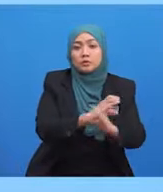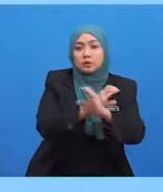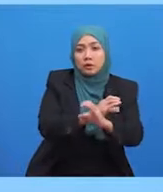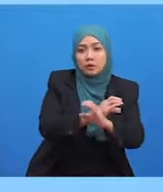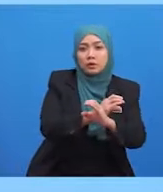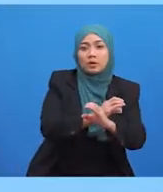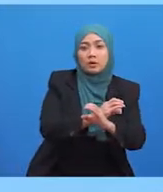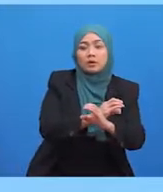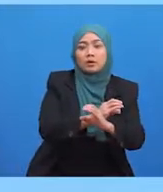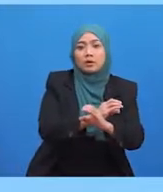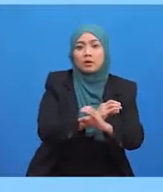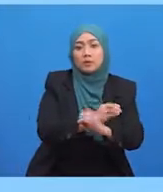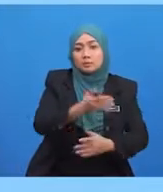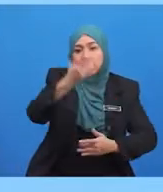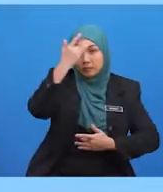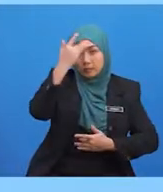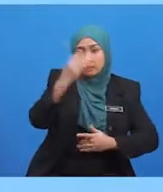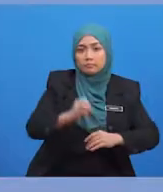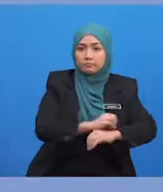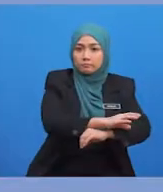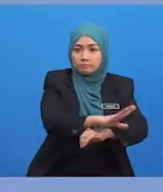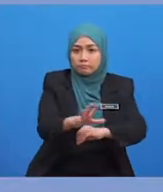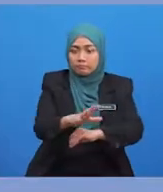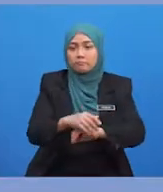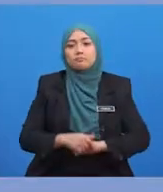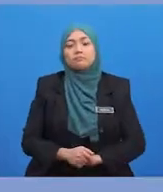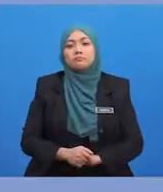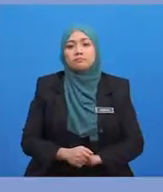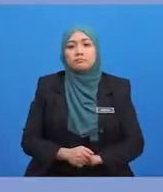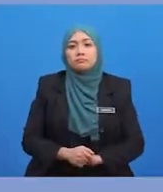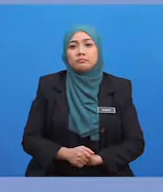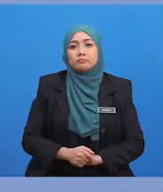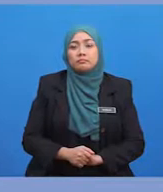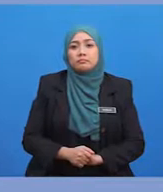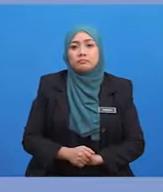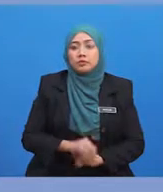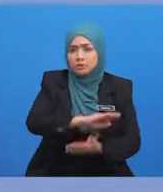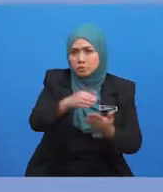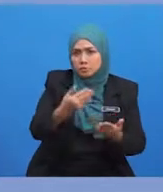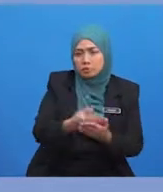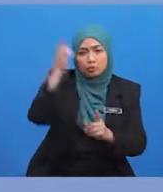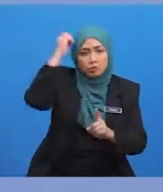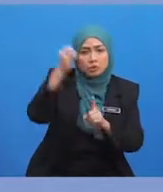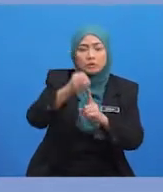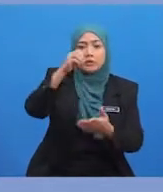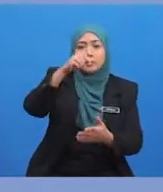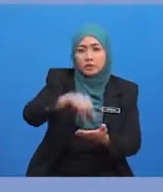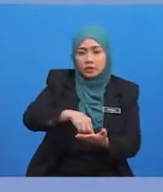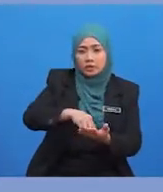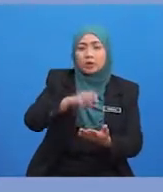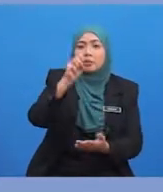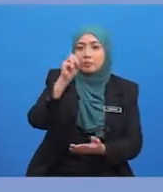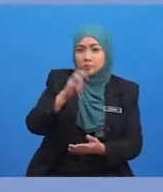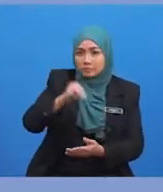pembelajaran hari ini. Mari kita kenali apa itu mikroorganisma. Berpandukan buku teks